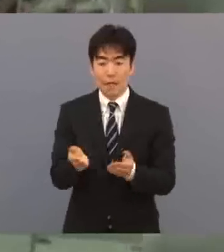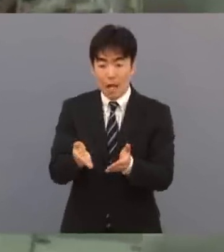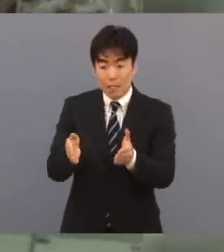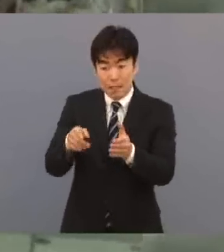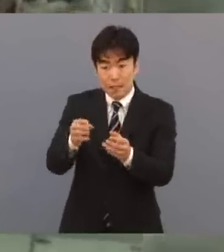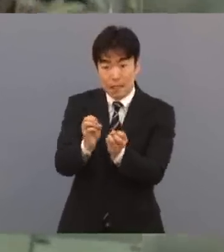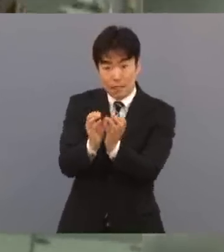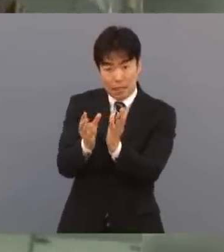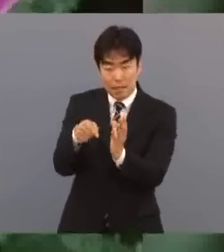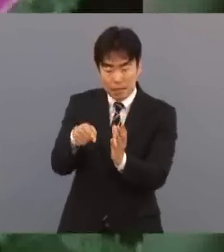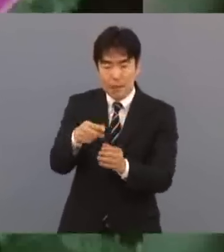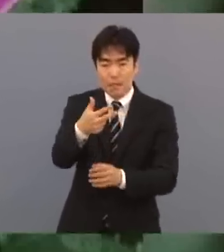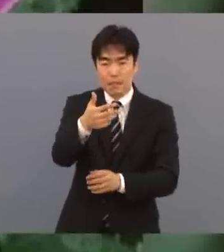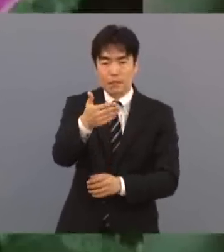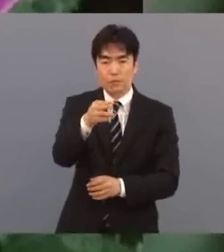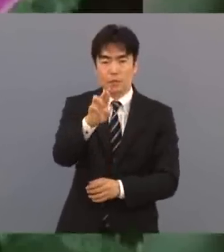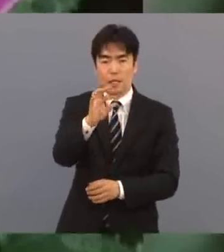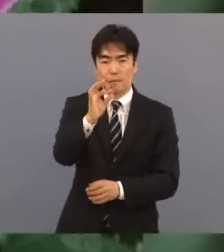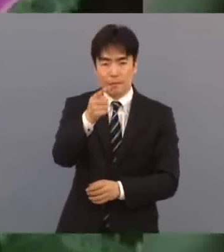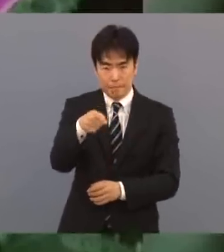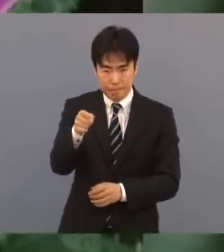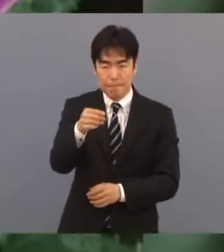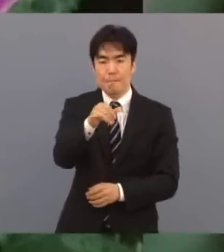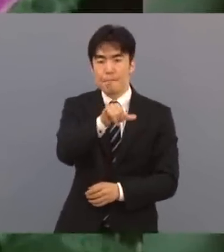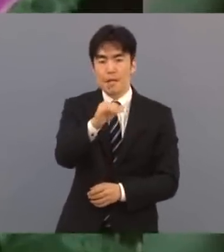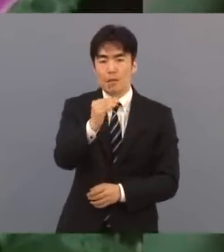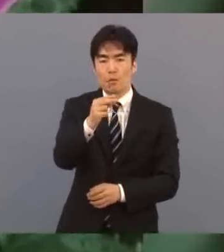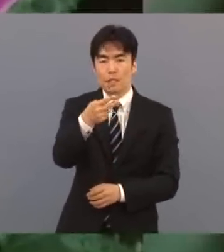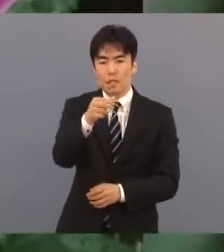鉢物はシクラメン、ベゴニアなど。